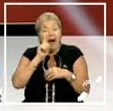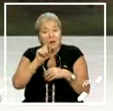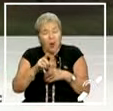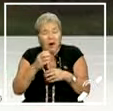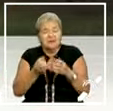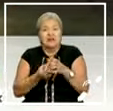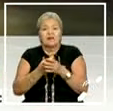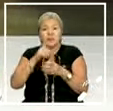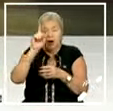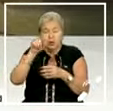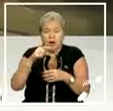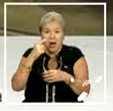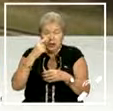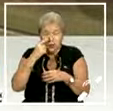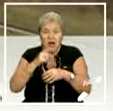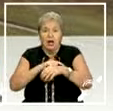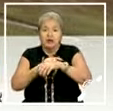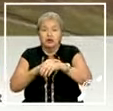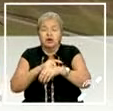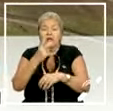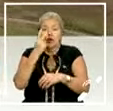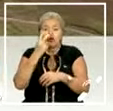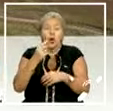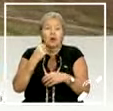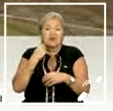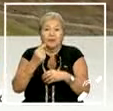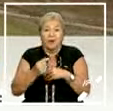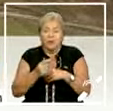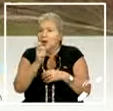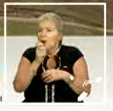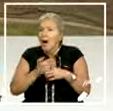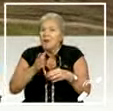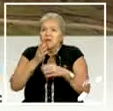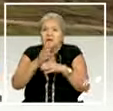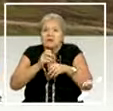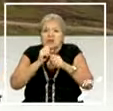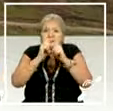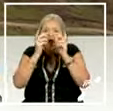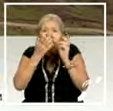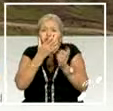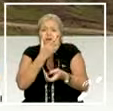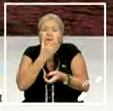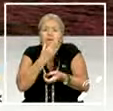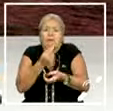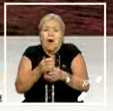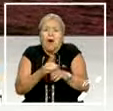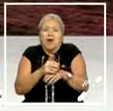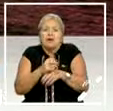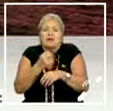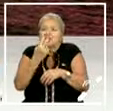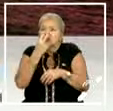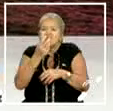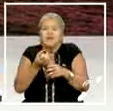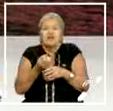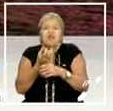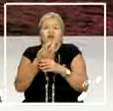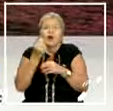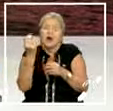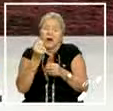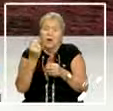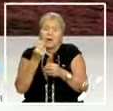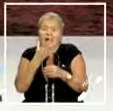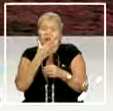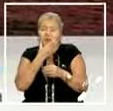luna iunie, și durează 2 săptămâni. Turiștii vin să se minuneze de frumusețea naturii și să vadă versanții colorați